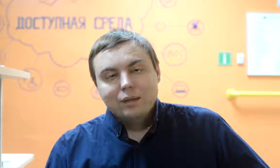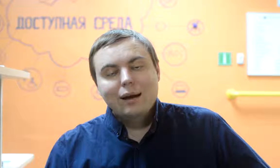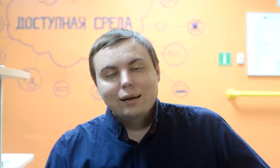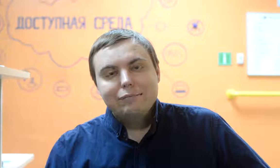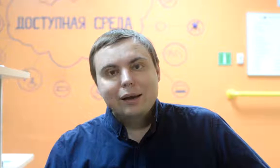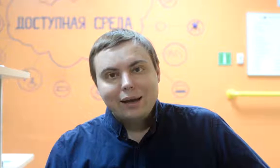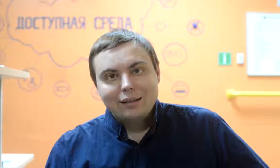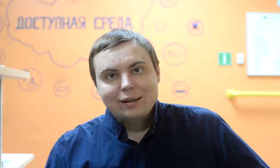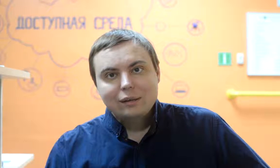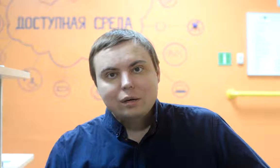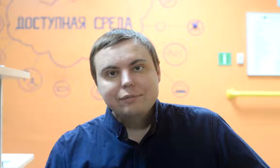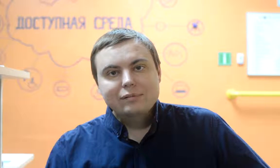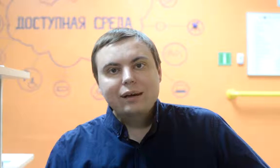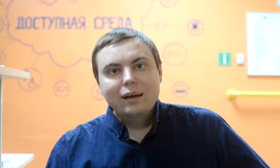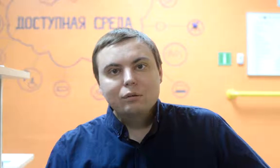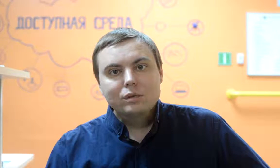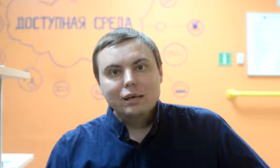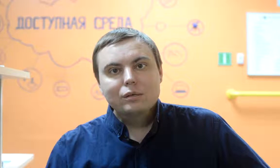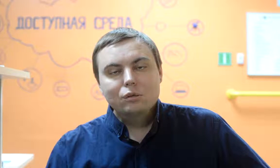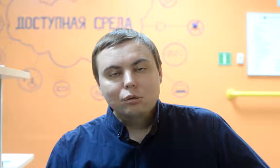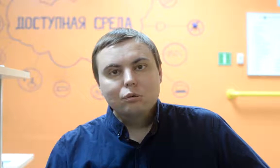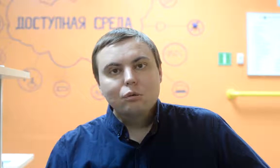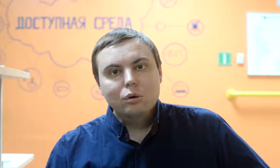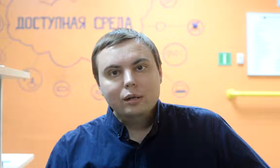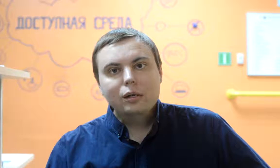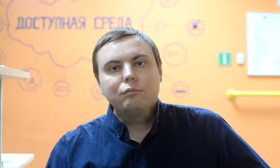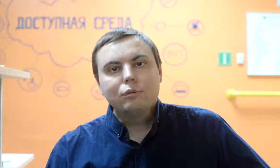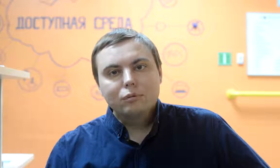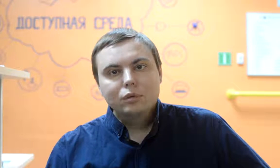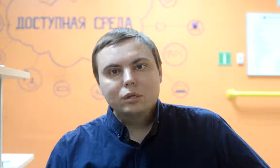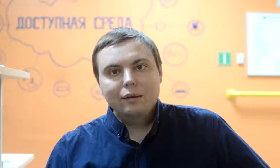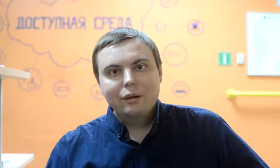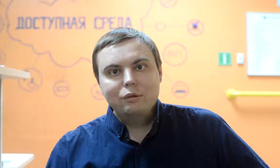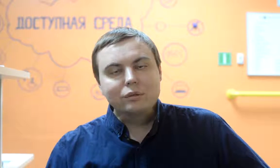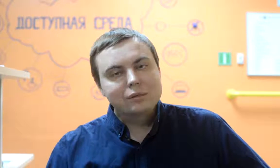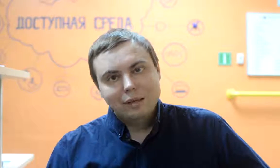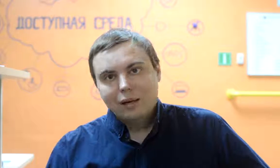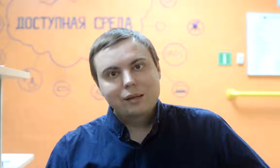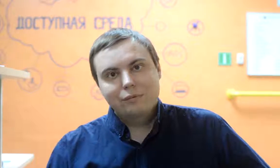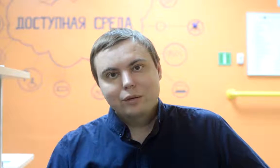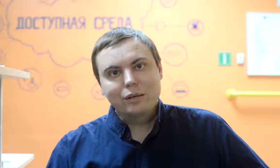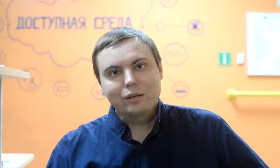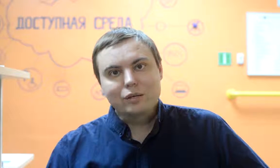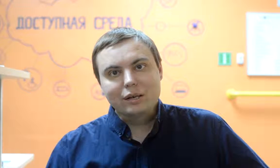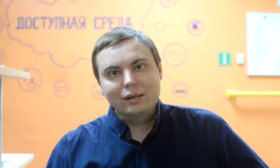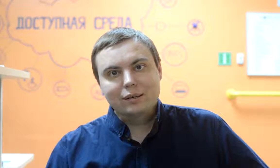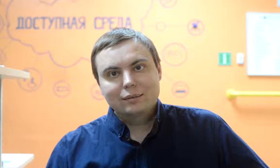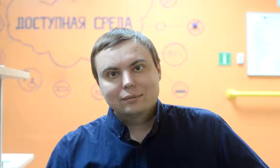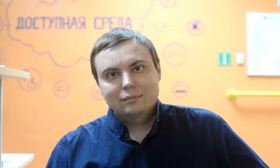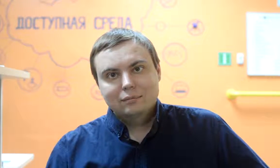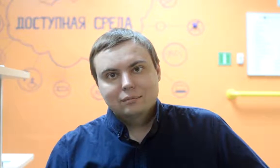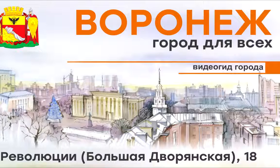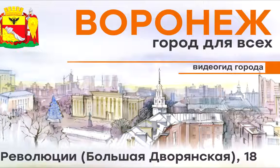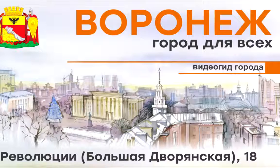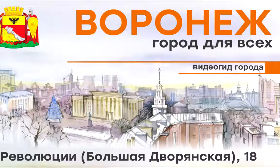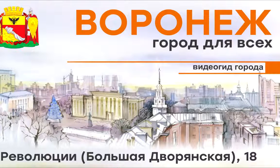Это уникальный проект, который позволяет узнать историю города любому человеку, несмотря на его ограничения.